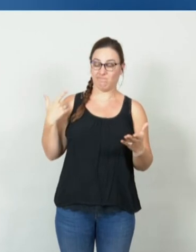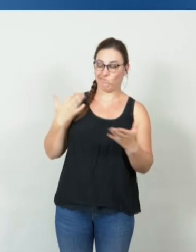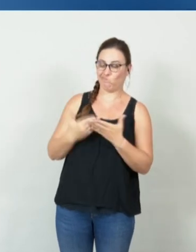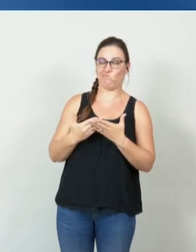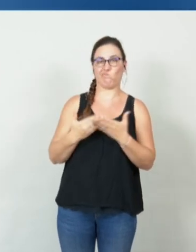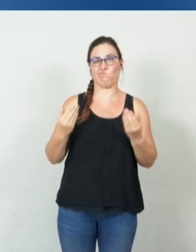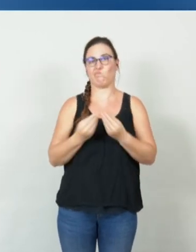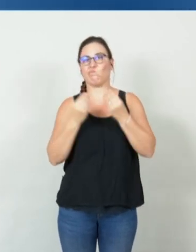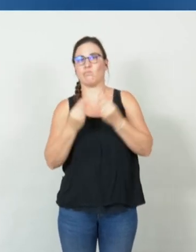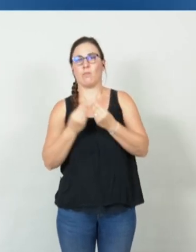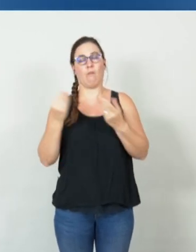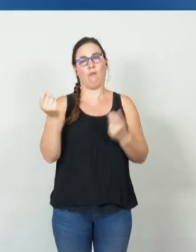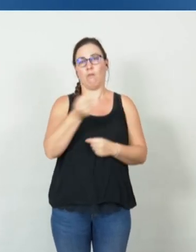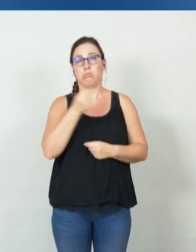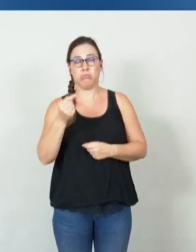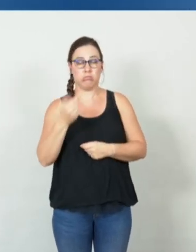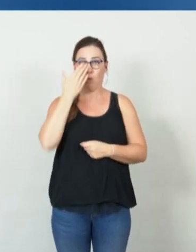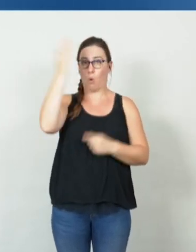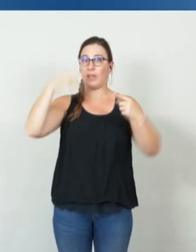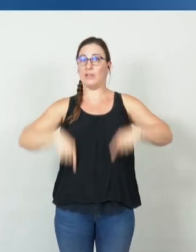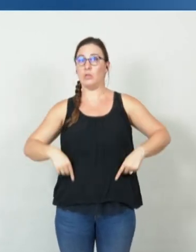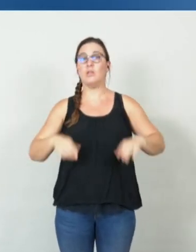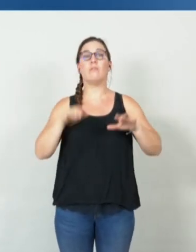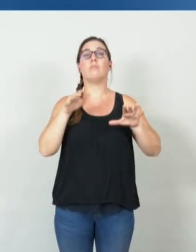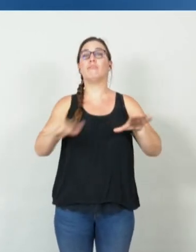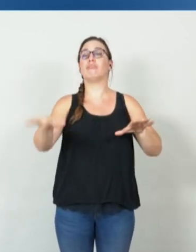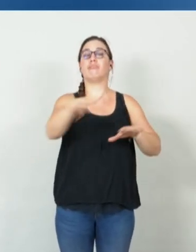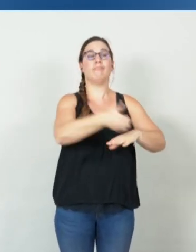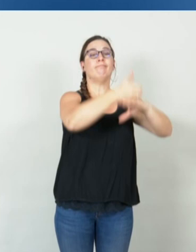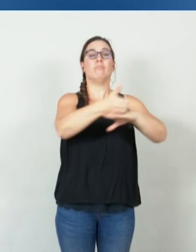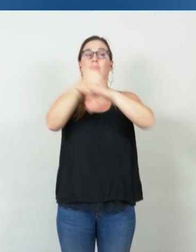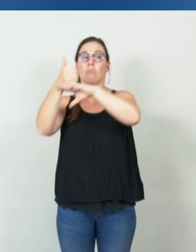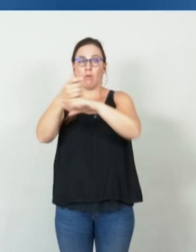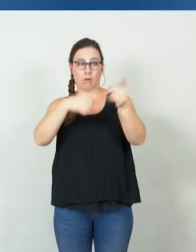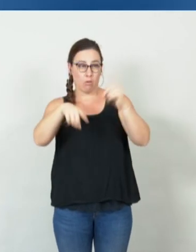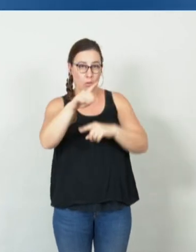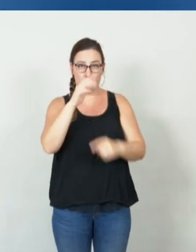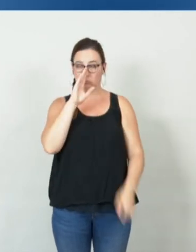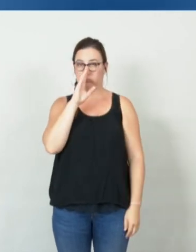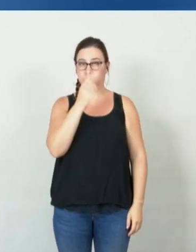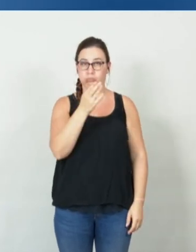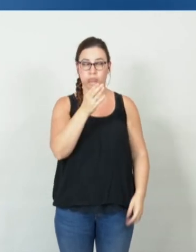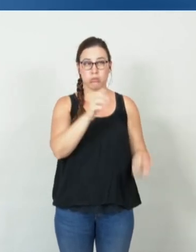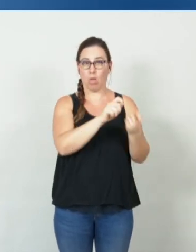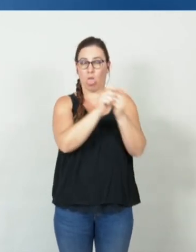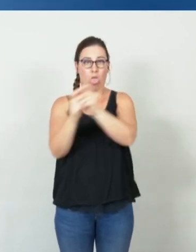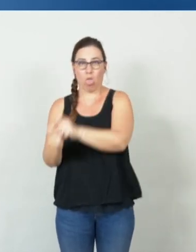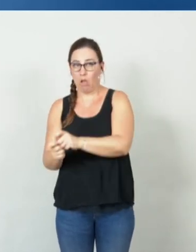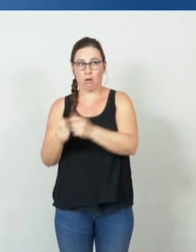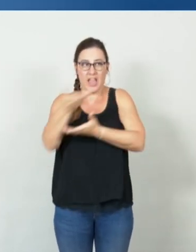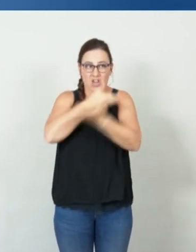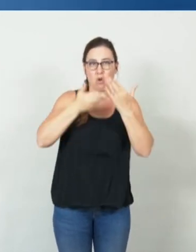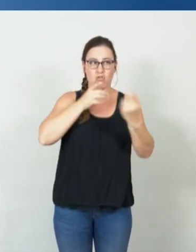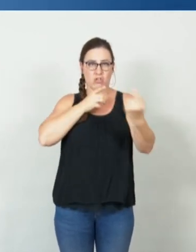dénote quand on voit certains dirigeants d'exécutifs locaux sombrés dans une incapacité de dialogue